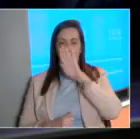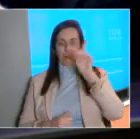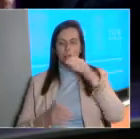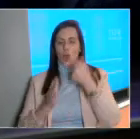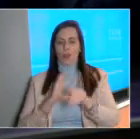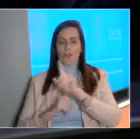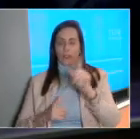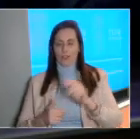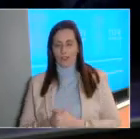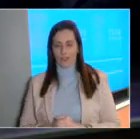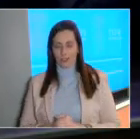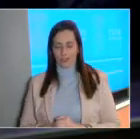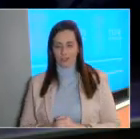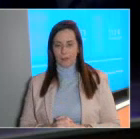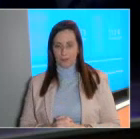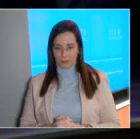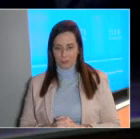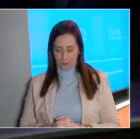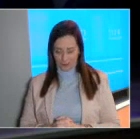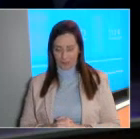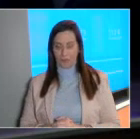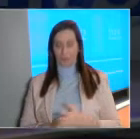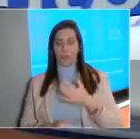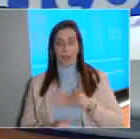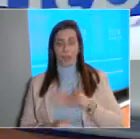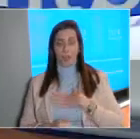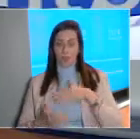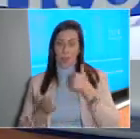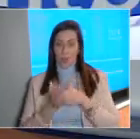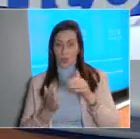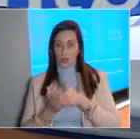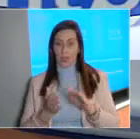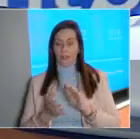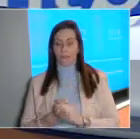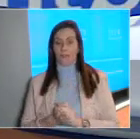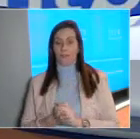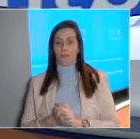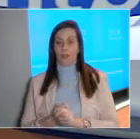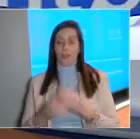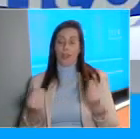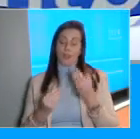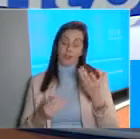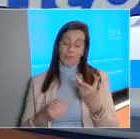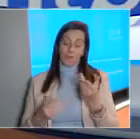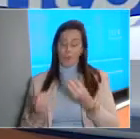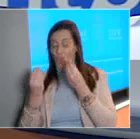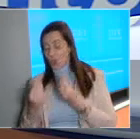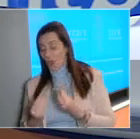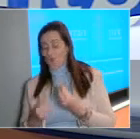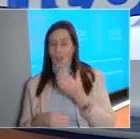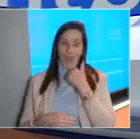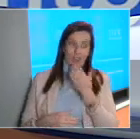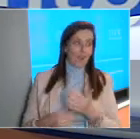לך. תודה רבה, אורי. תודה רבה. טוב, אנחנו נמשיך מהדיון הזה לפינות שלנו, שער האשפות